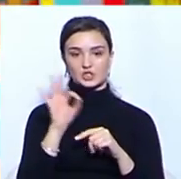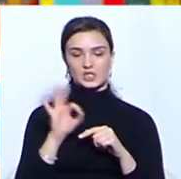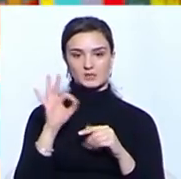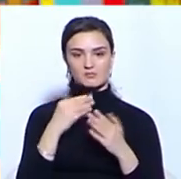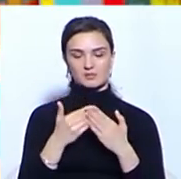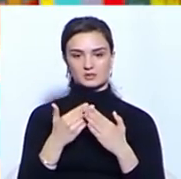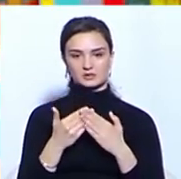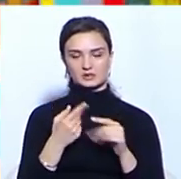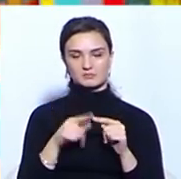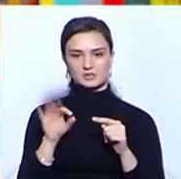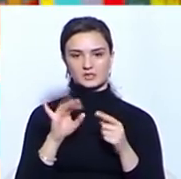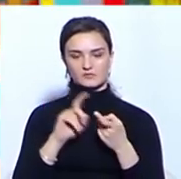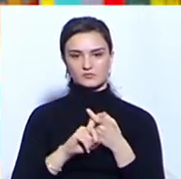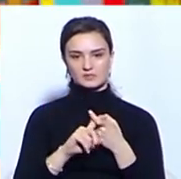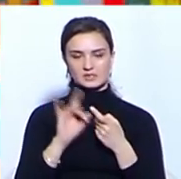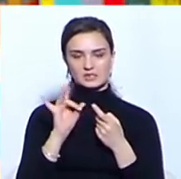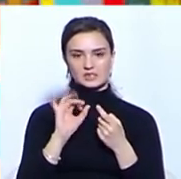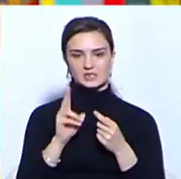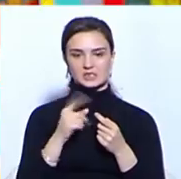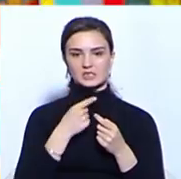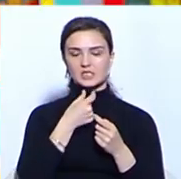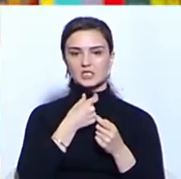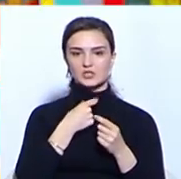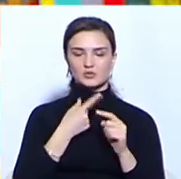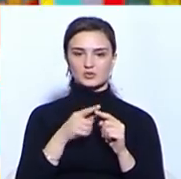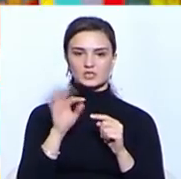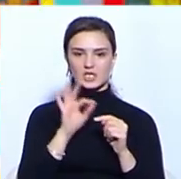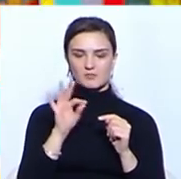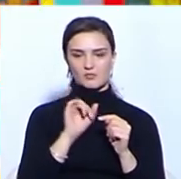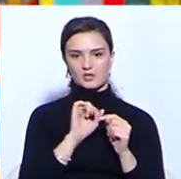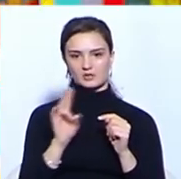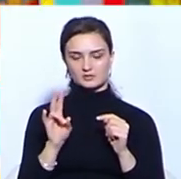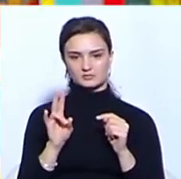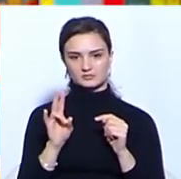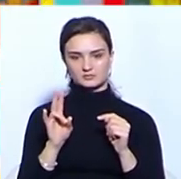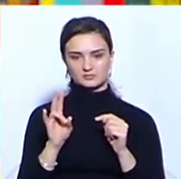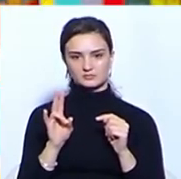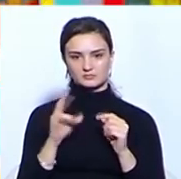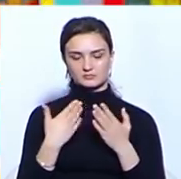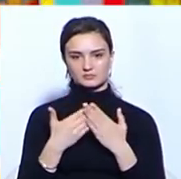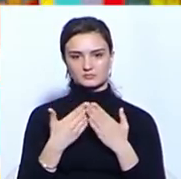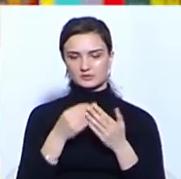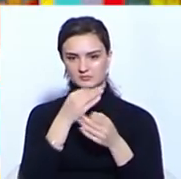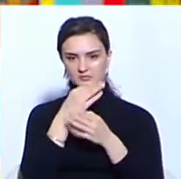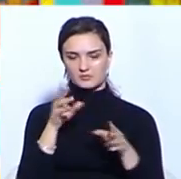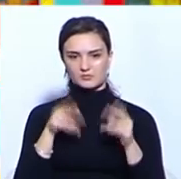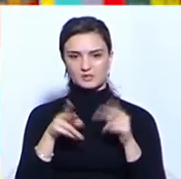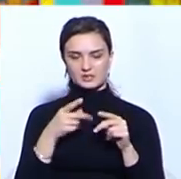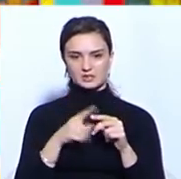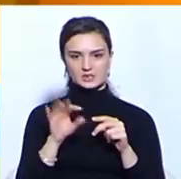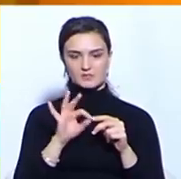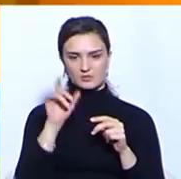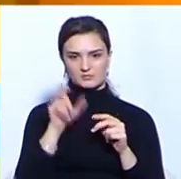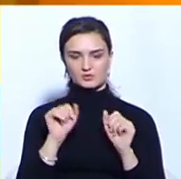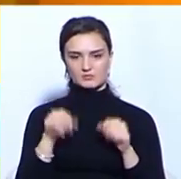ეხლა იმასთან დაკავშირებით რისკს, რომ თქვათ, საკეისროს გამო ან თქვათ, ნებისმიერი ოპერაციის გამო